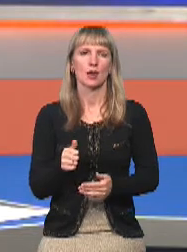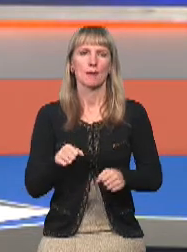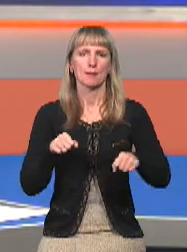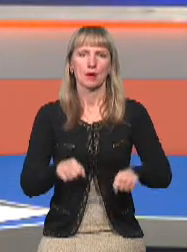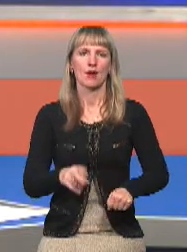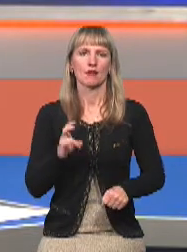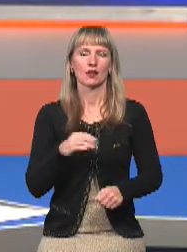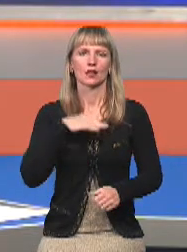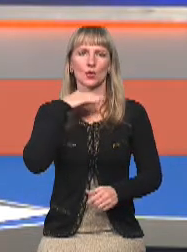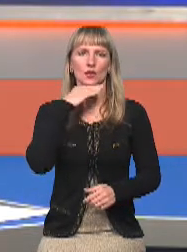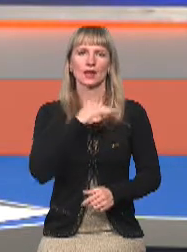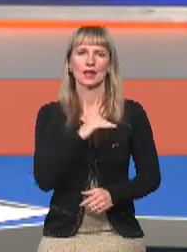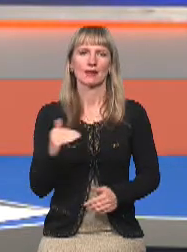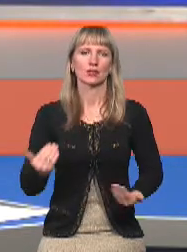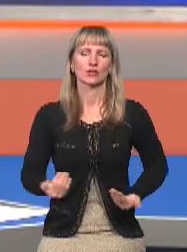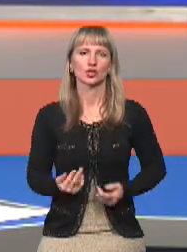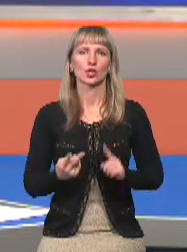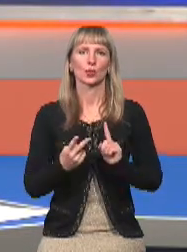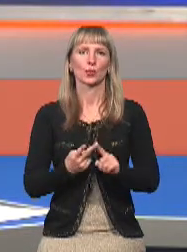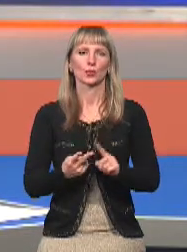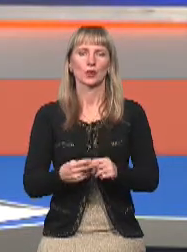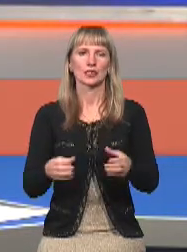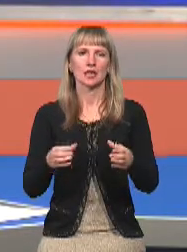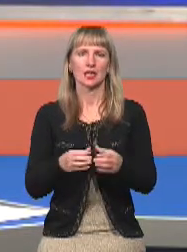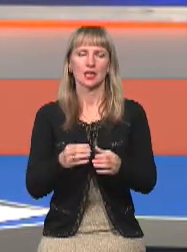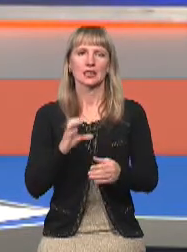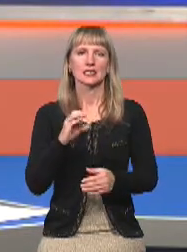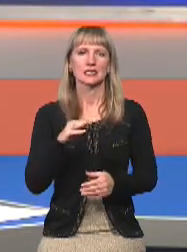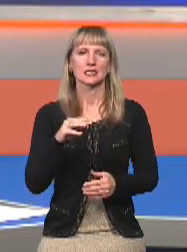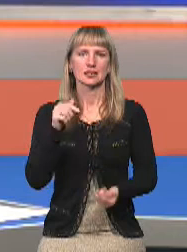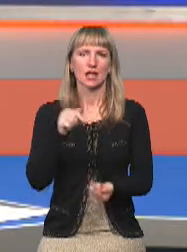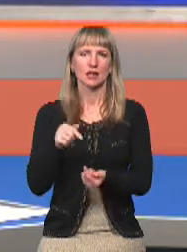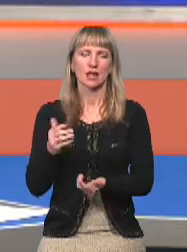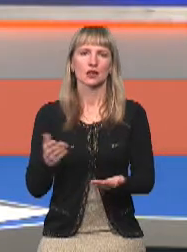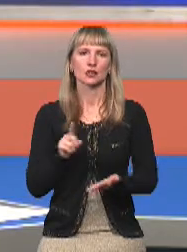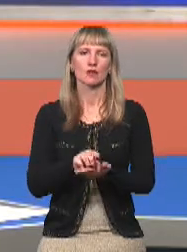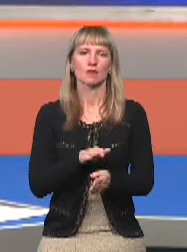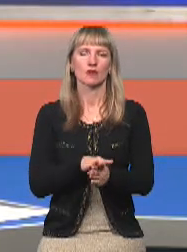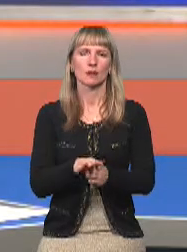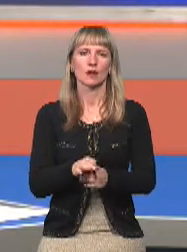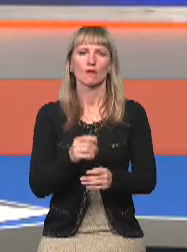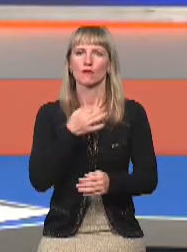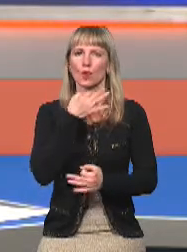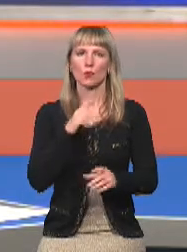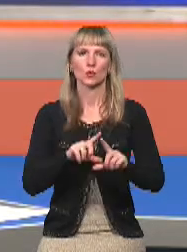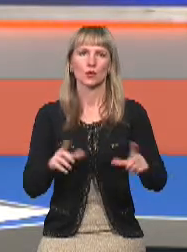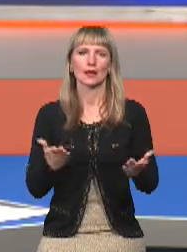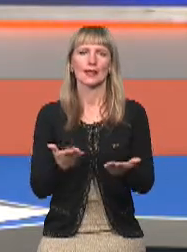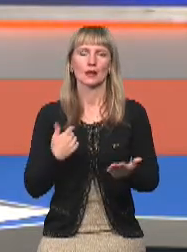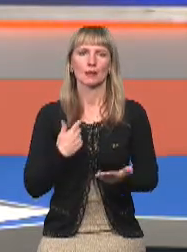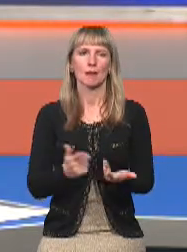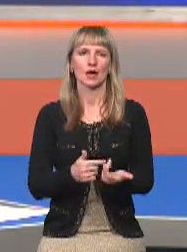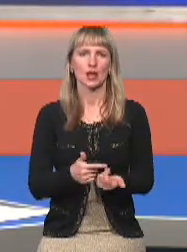достатній рівень життя. Другий стандарт, який має дотримуватися в будь-якій установі, який, власне, ми з вами